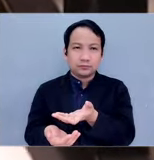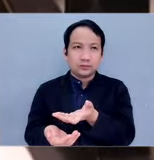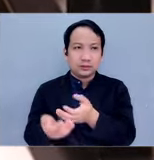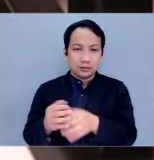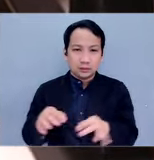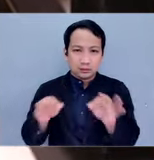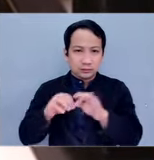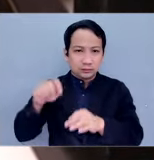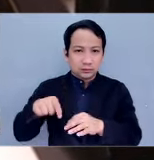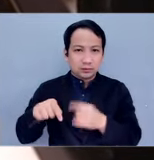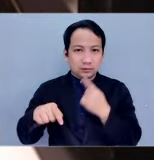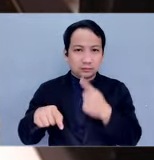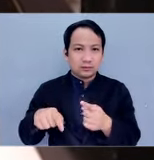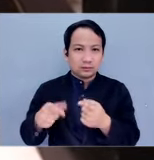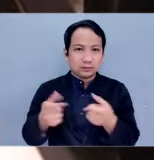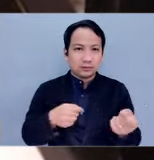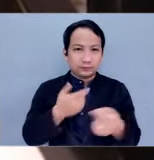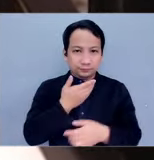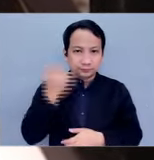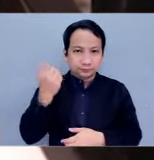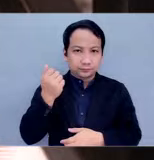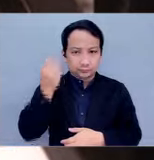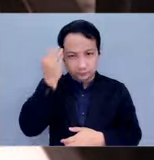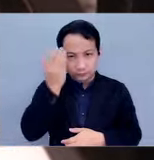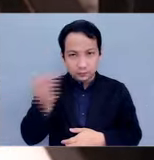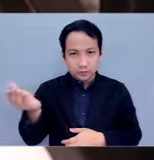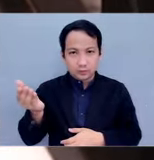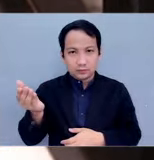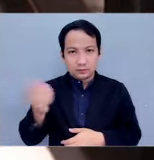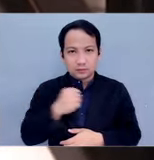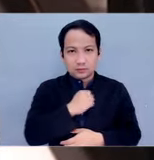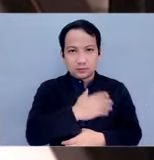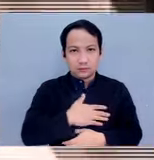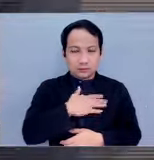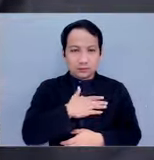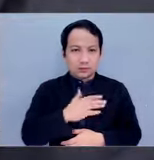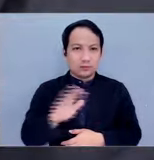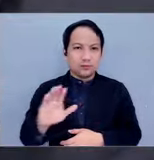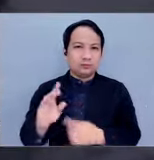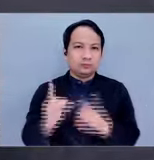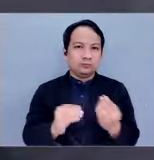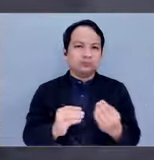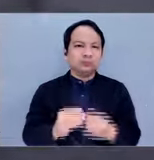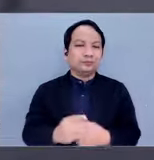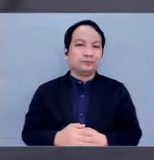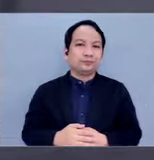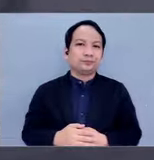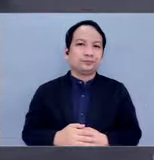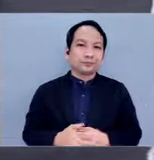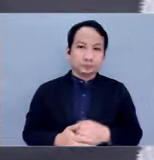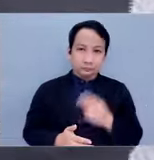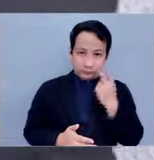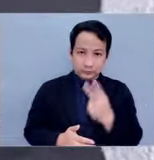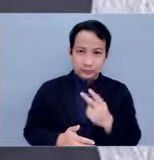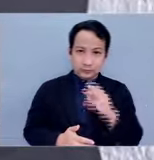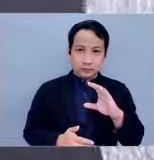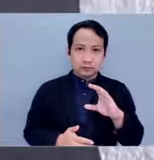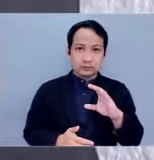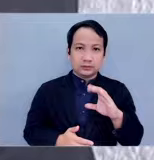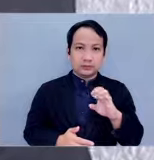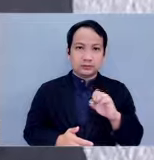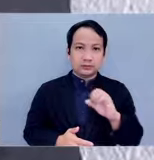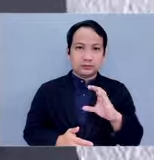kailangan mo pong gawin yung best mo para ma-appreciate po nila yung ginagawa mo. Nakikita raw ni Seska ang halaga niya